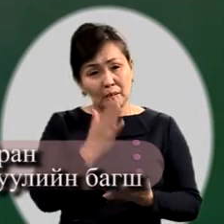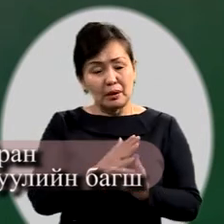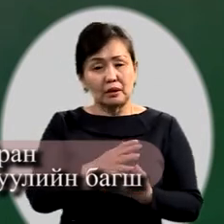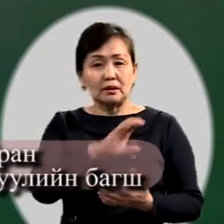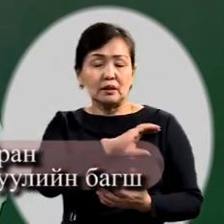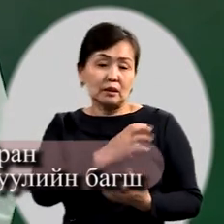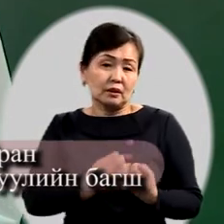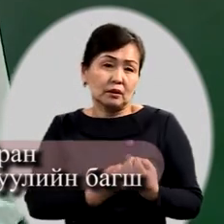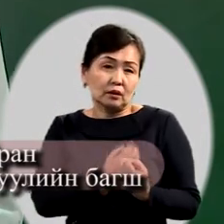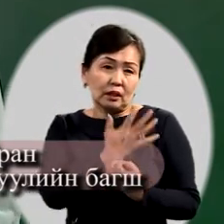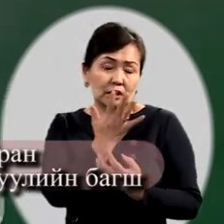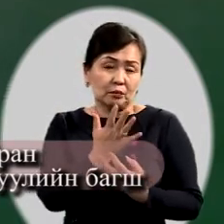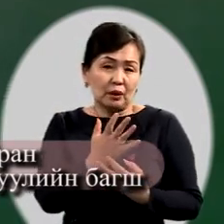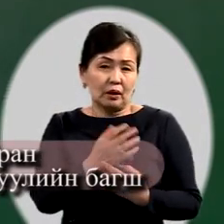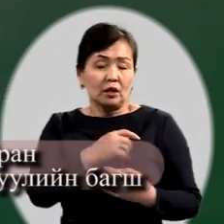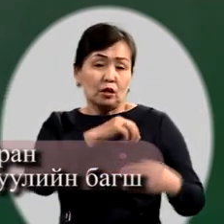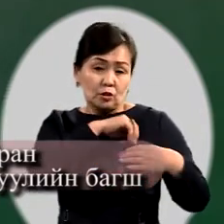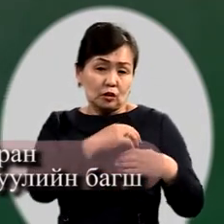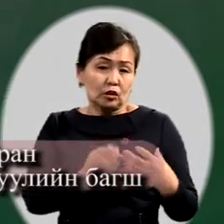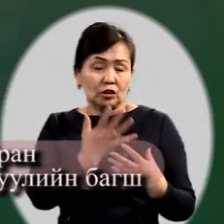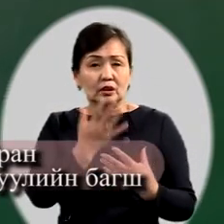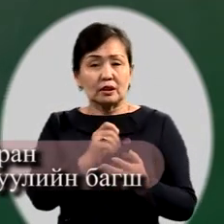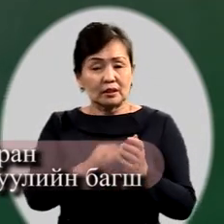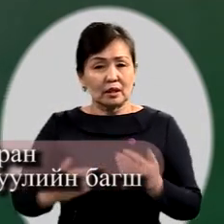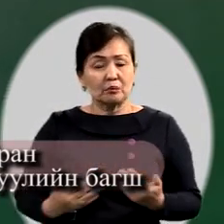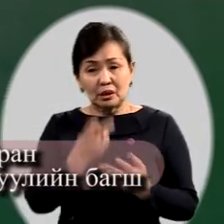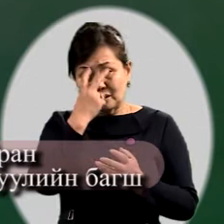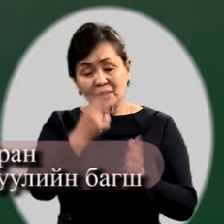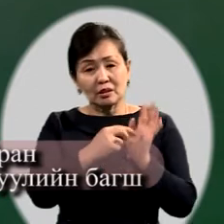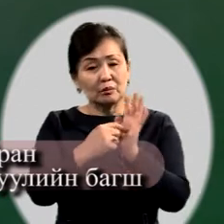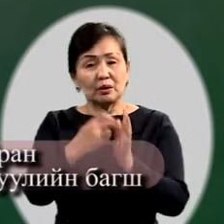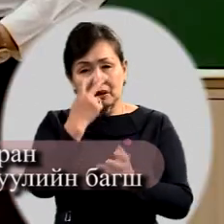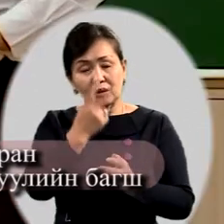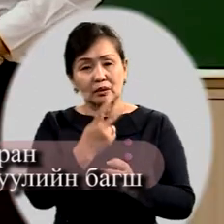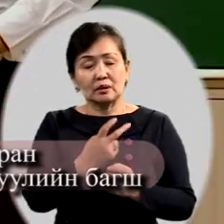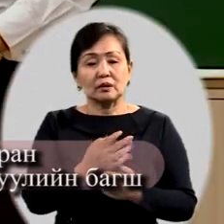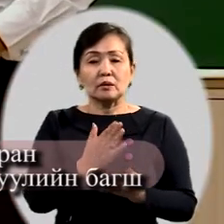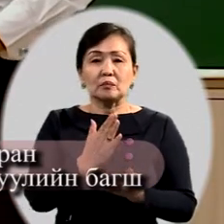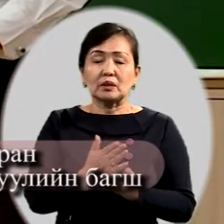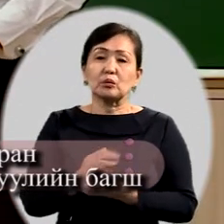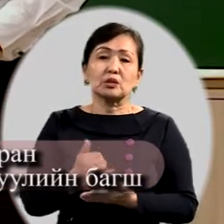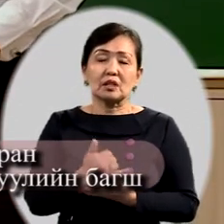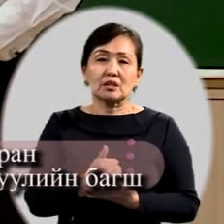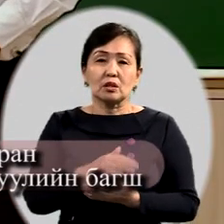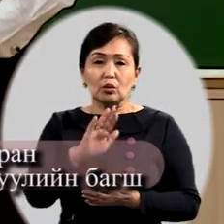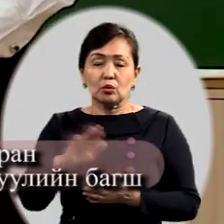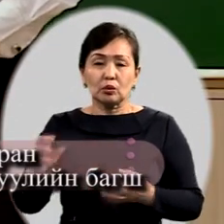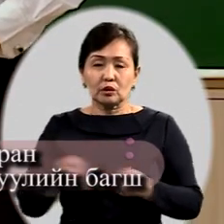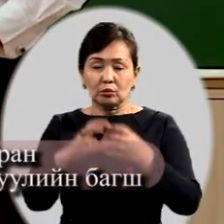нәрсені білдіретіндіктен бала туындысы өте ерекшелікке толы десек те болады.